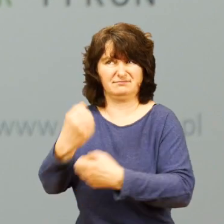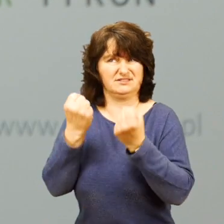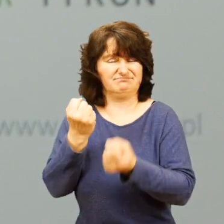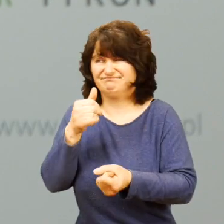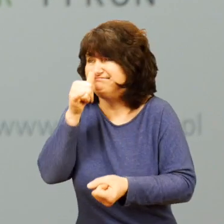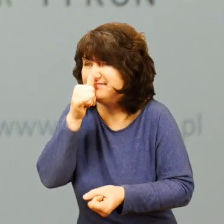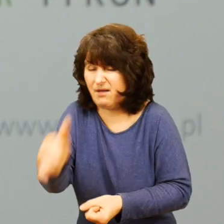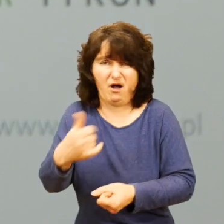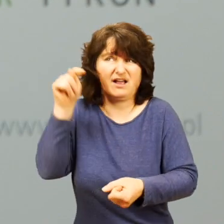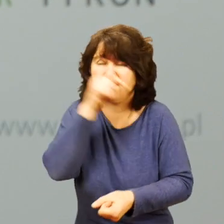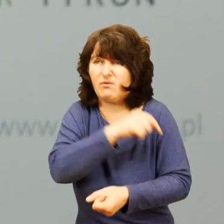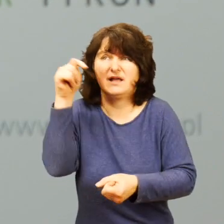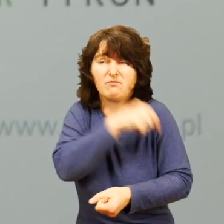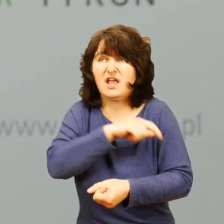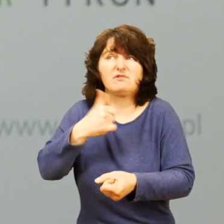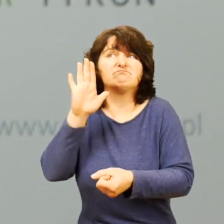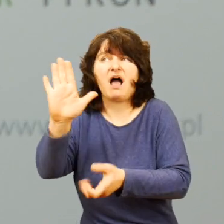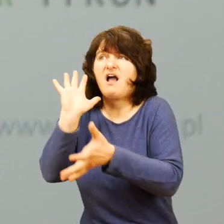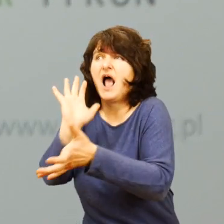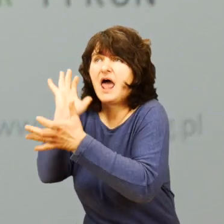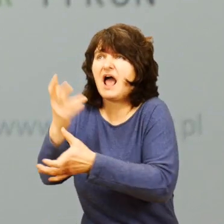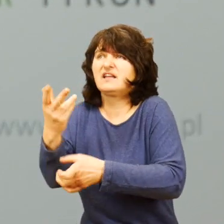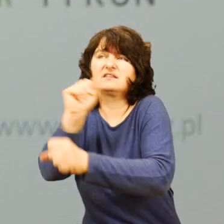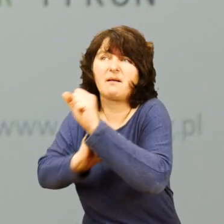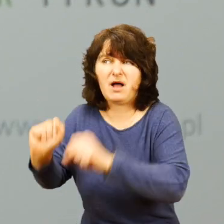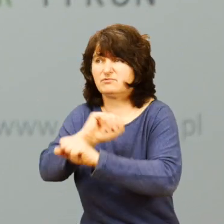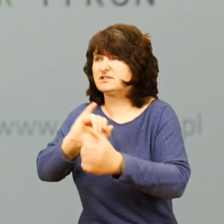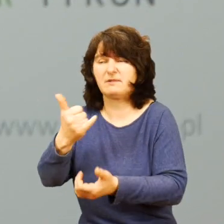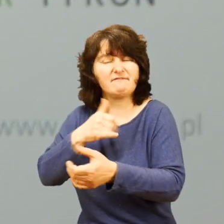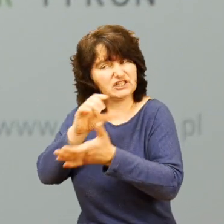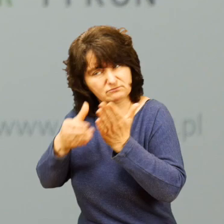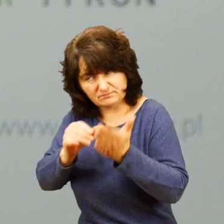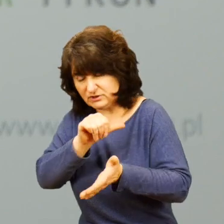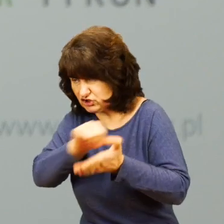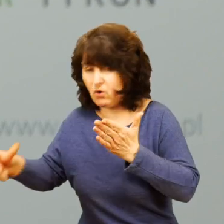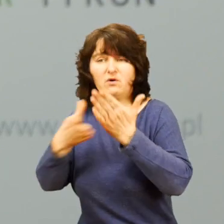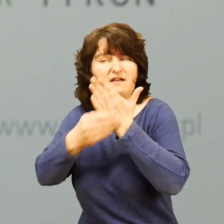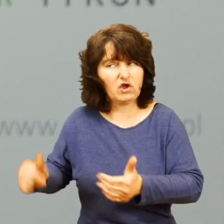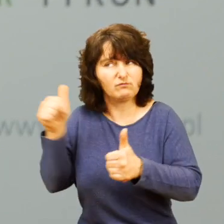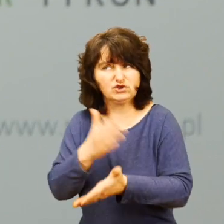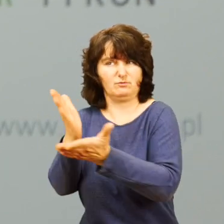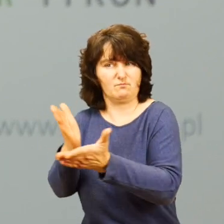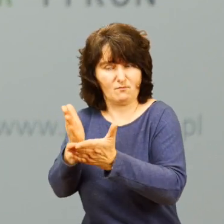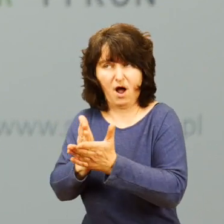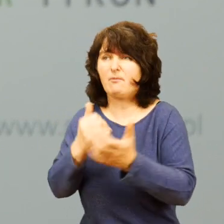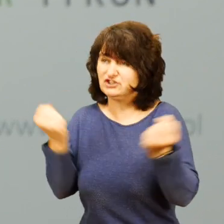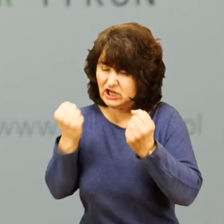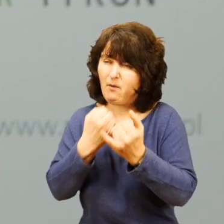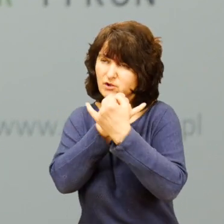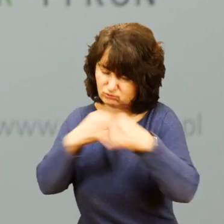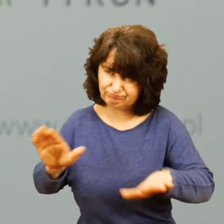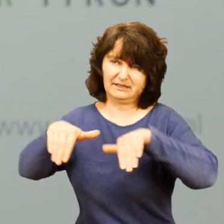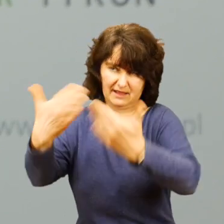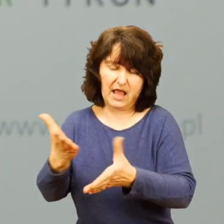swoją niepełnosprawność wymagają szczególnego wsparcia. Tych działań jest dużo. Jesteśmy dzisiaj w siedzibie